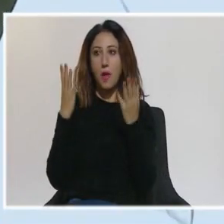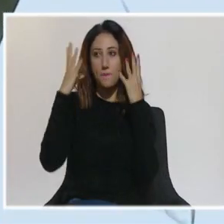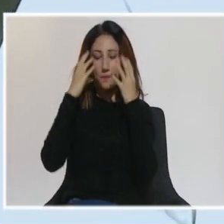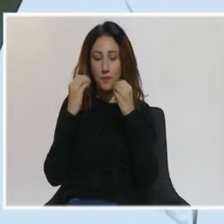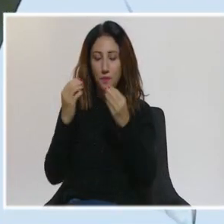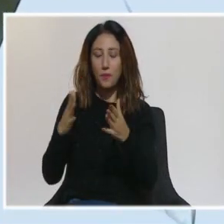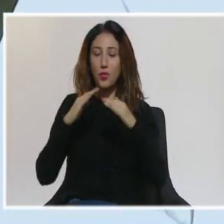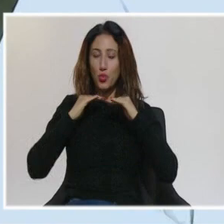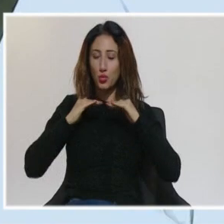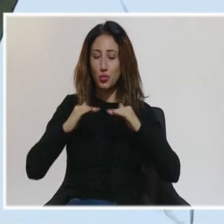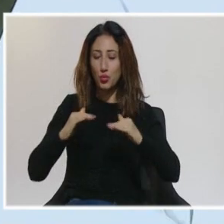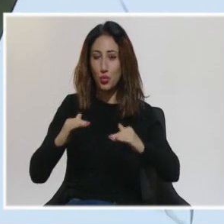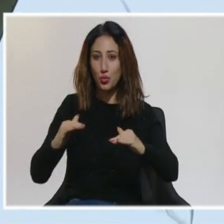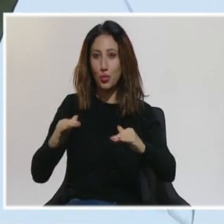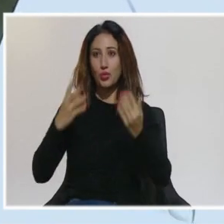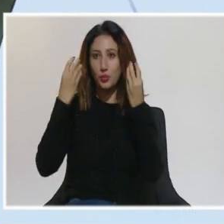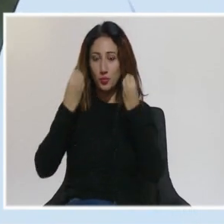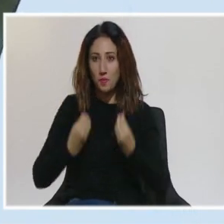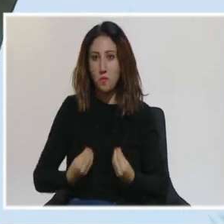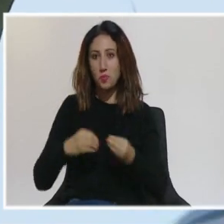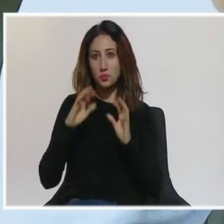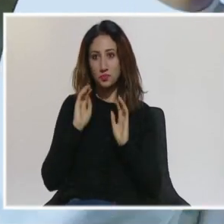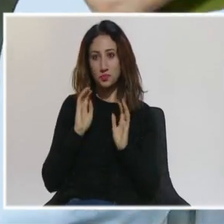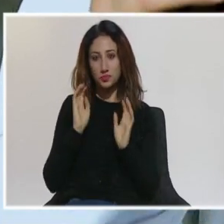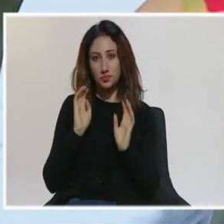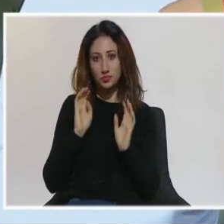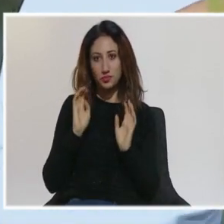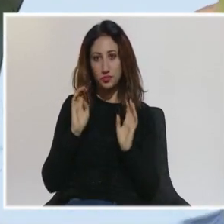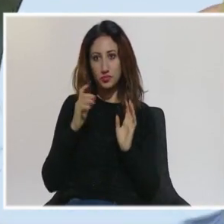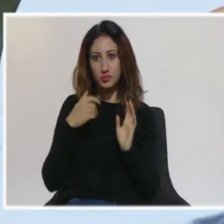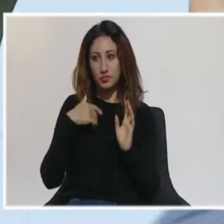والسكينه لان فعلا انا حياتي كلها